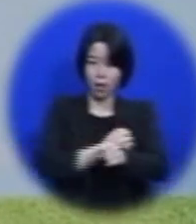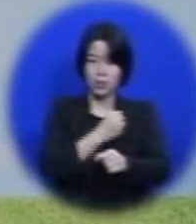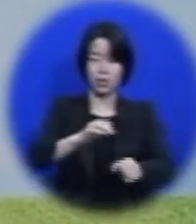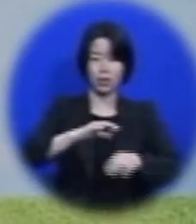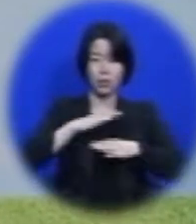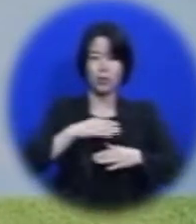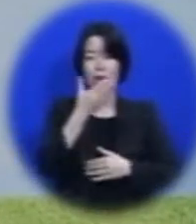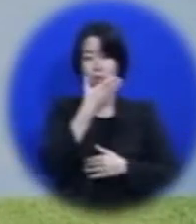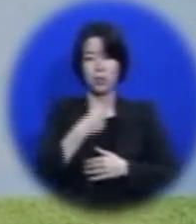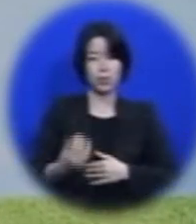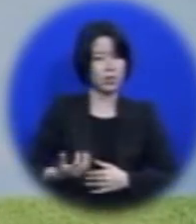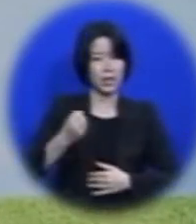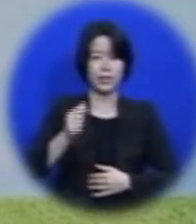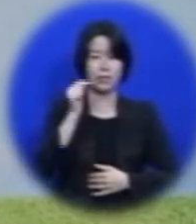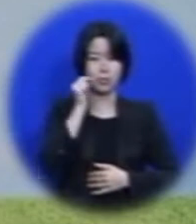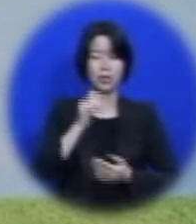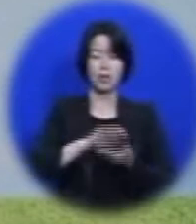놀라운 은혜를 누리지 못합니다.